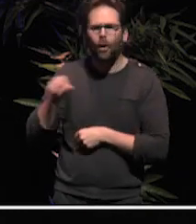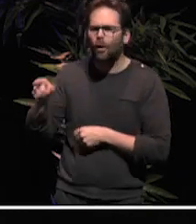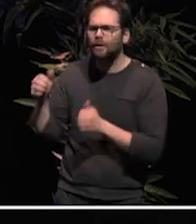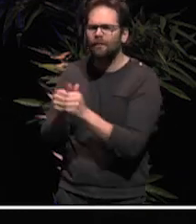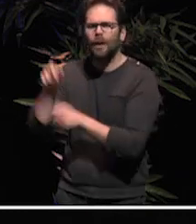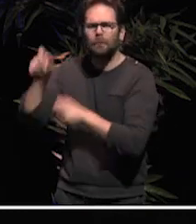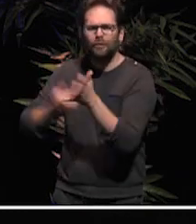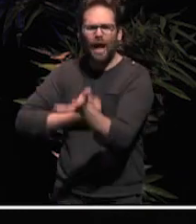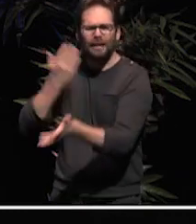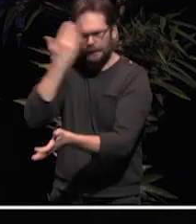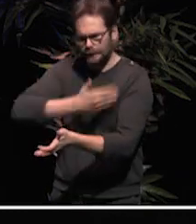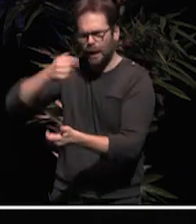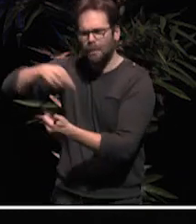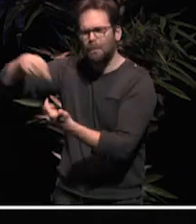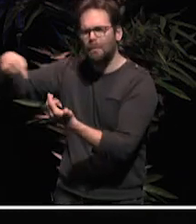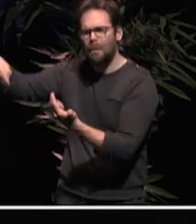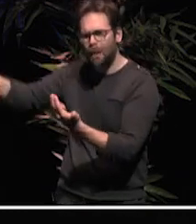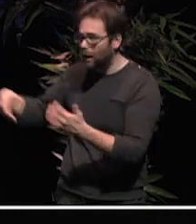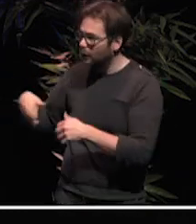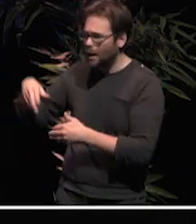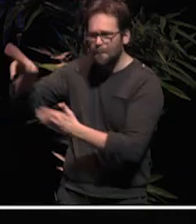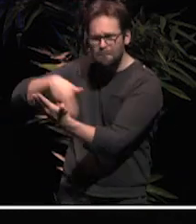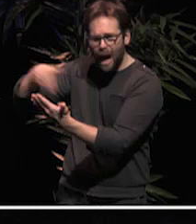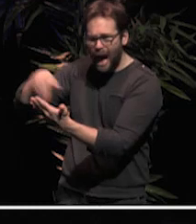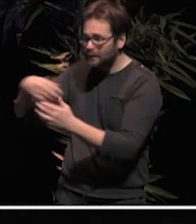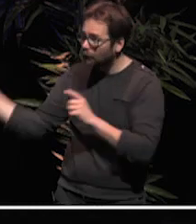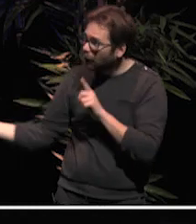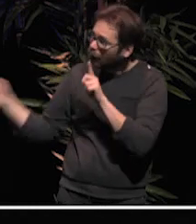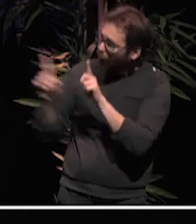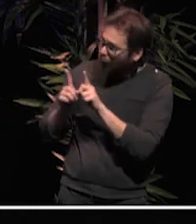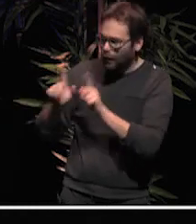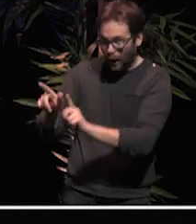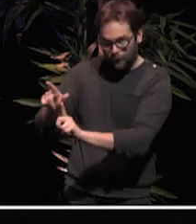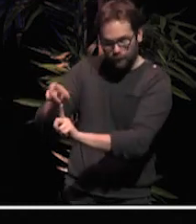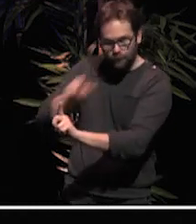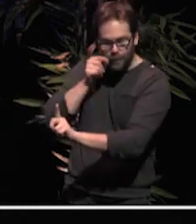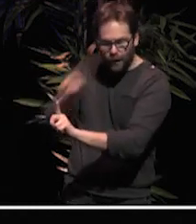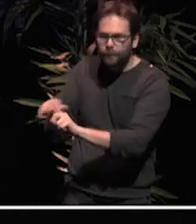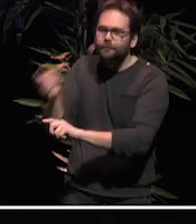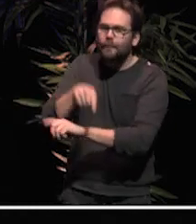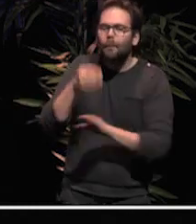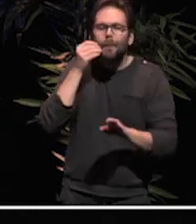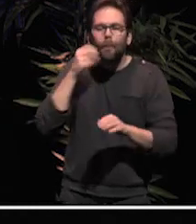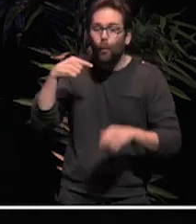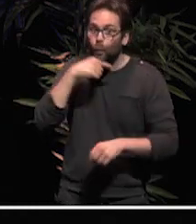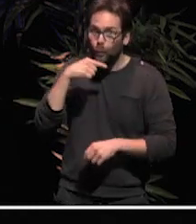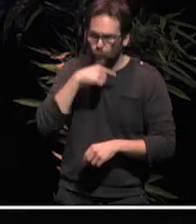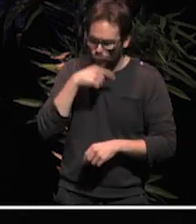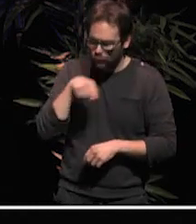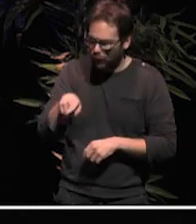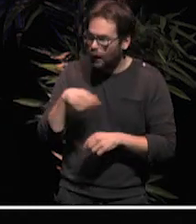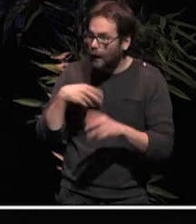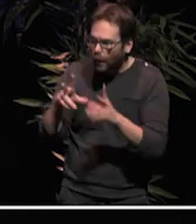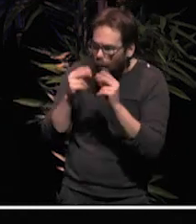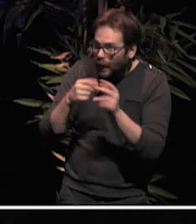Carzou, Alspiri, Comer, tous ces grands peintres qui venaient dans son atelier. Et lui et ma mère russe m'a appris à me